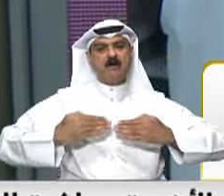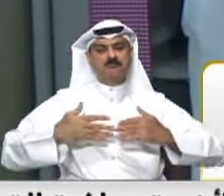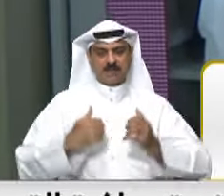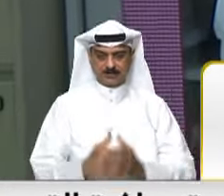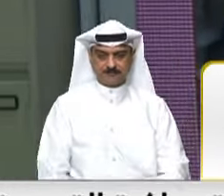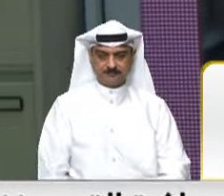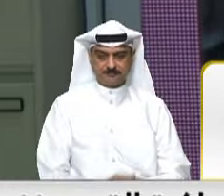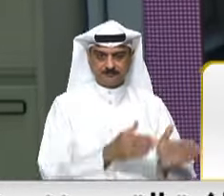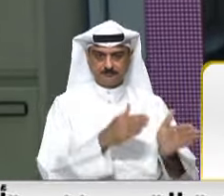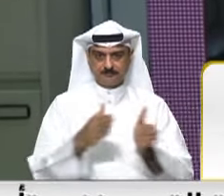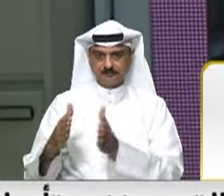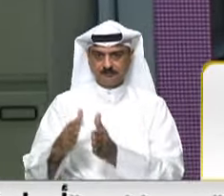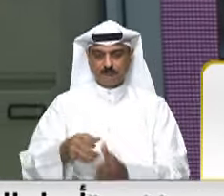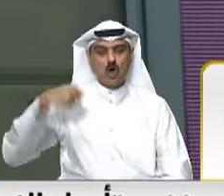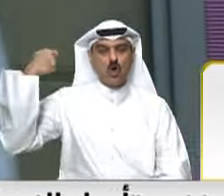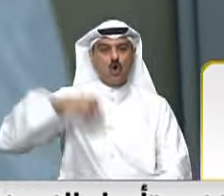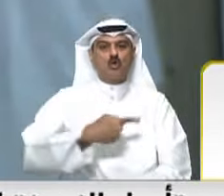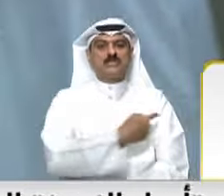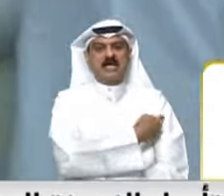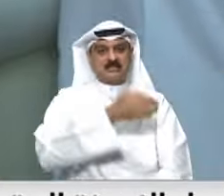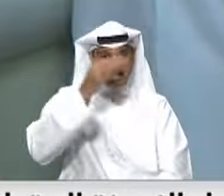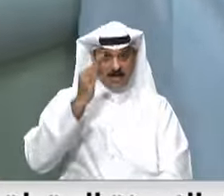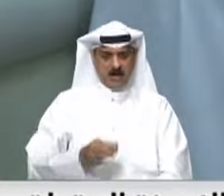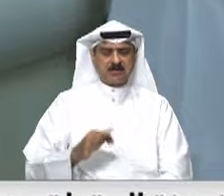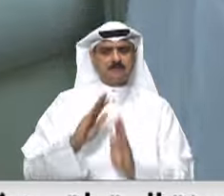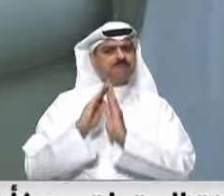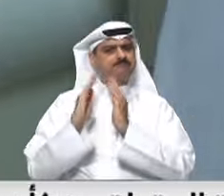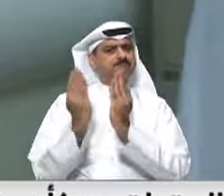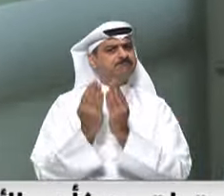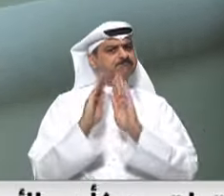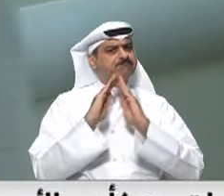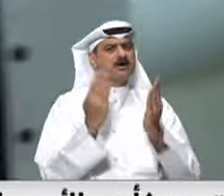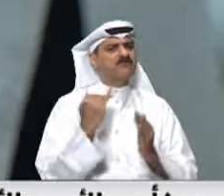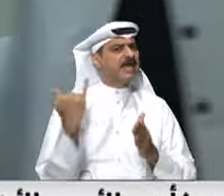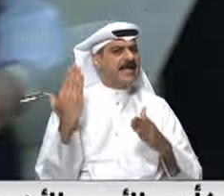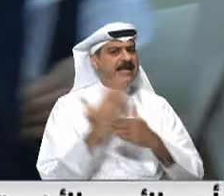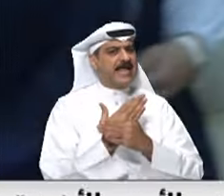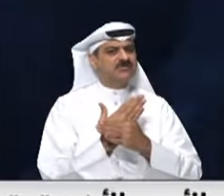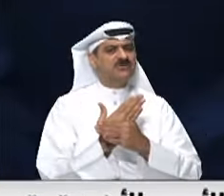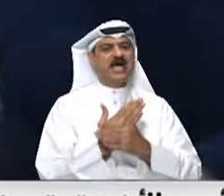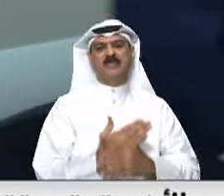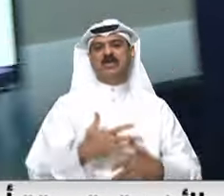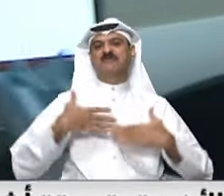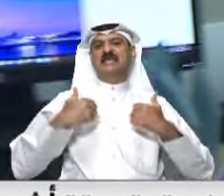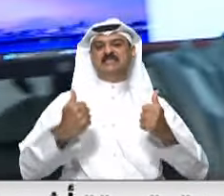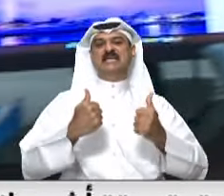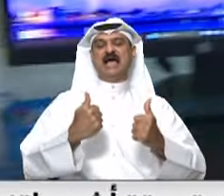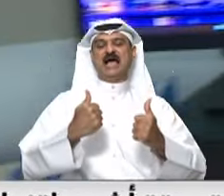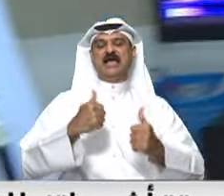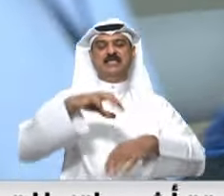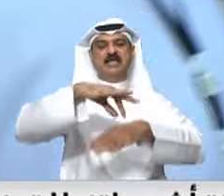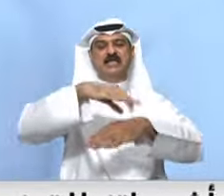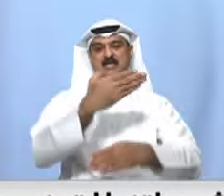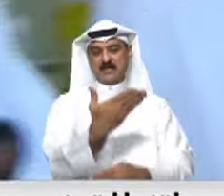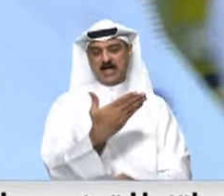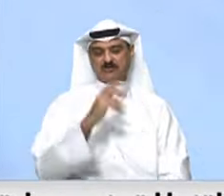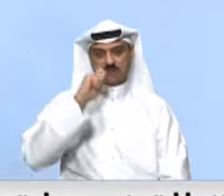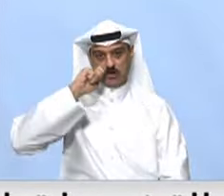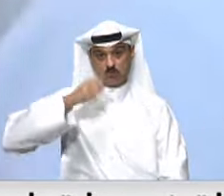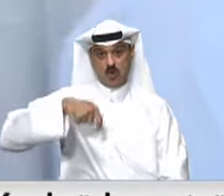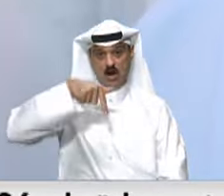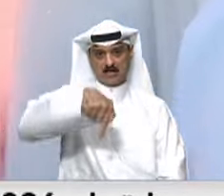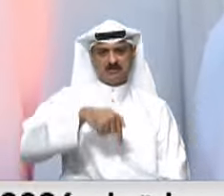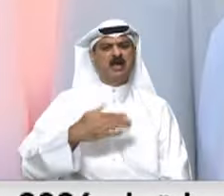العيادات تؤكد وزاره الصحه ان صحه المواطنين تاتي دائما في المقام الاول وانها تبذل